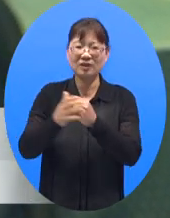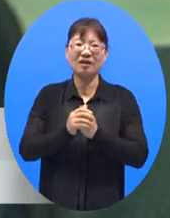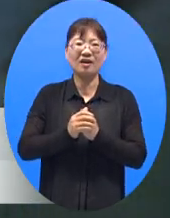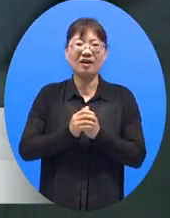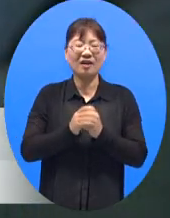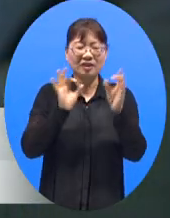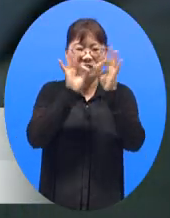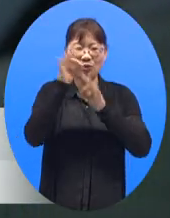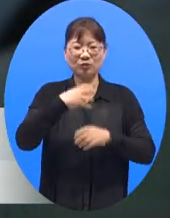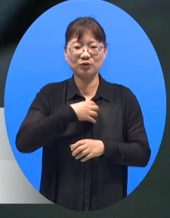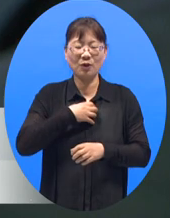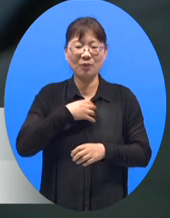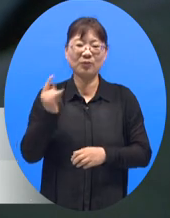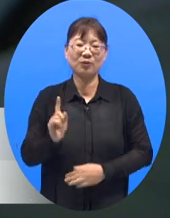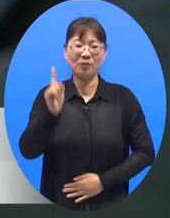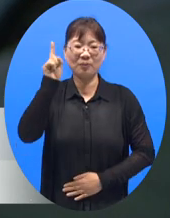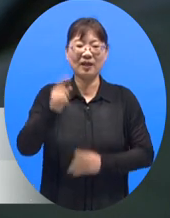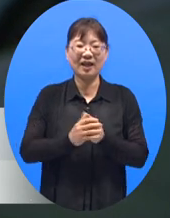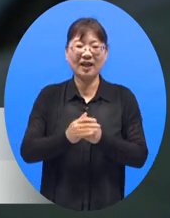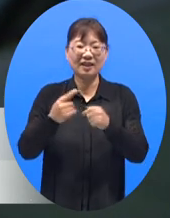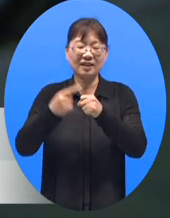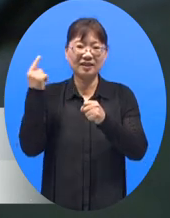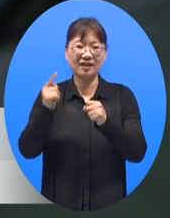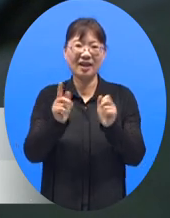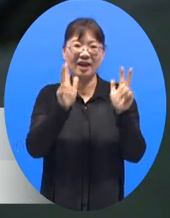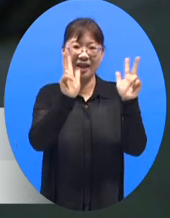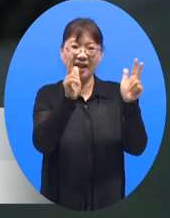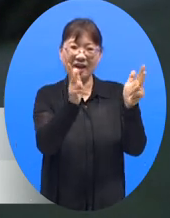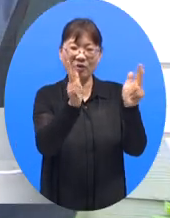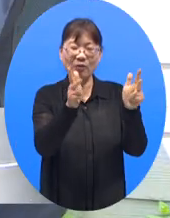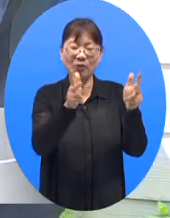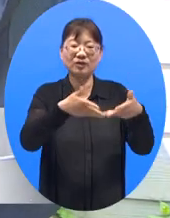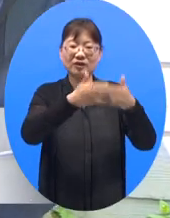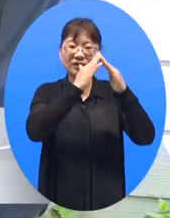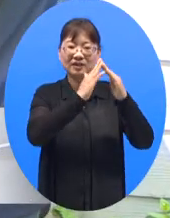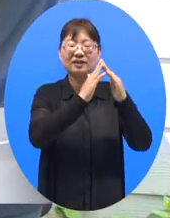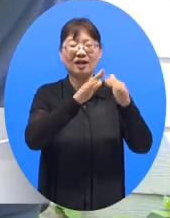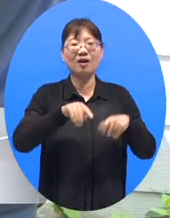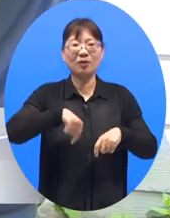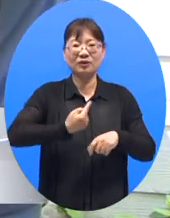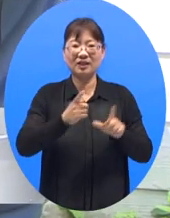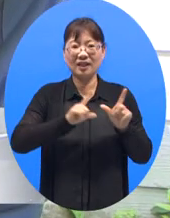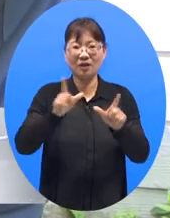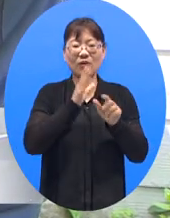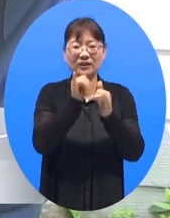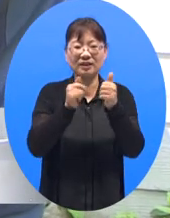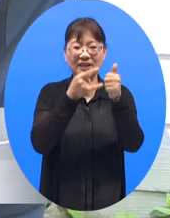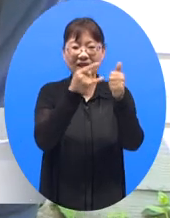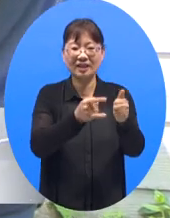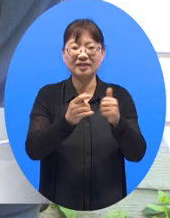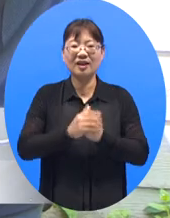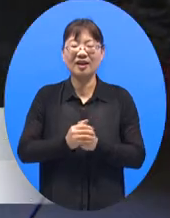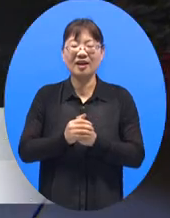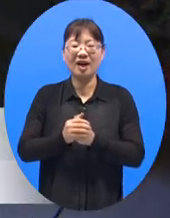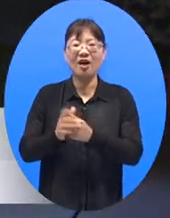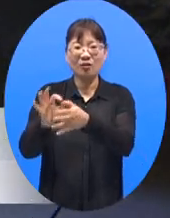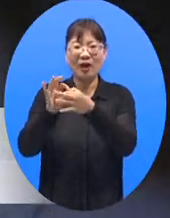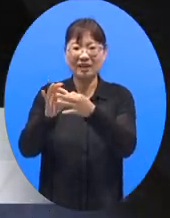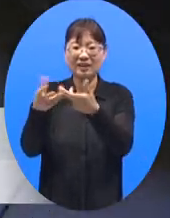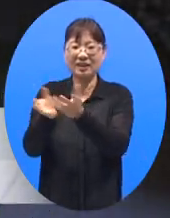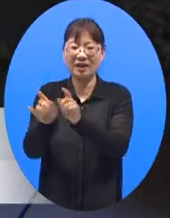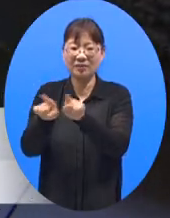높아지는데요. 경기도가 지난해 에어컨 설치를 지원한 홀몸 어르신들을 대상으로 유관기관과 전기안전 합동점검을